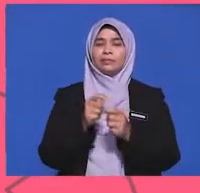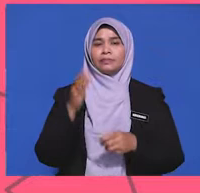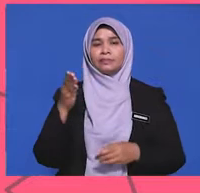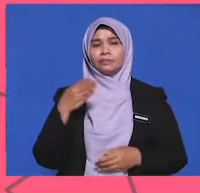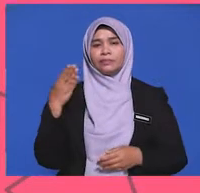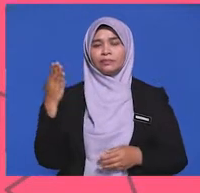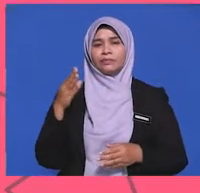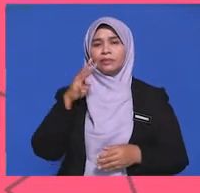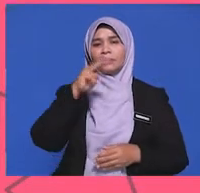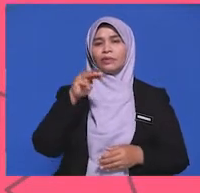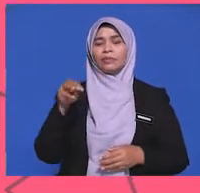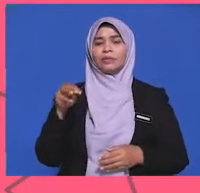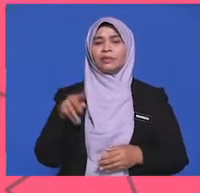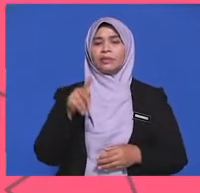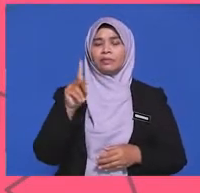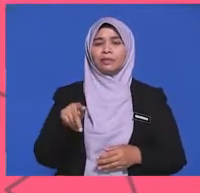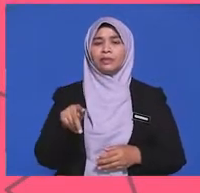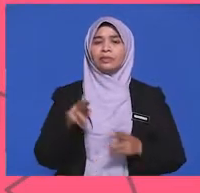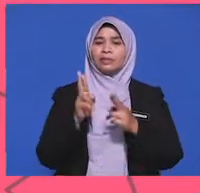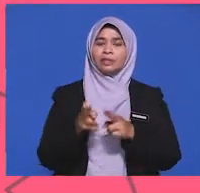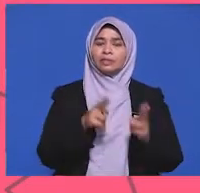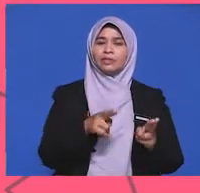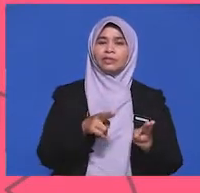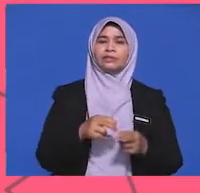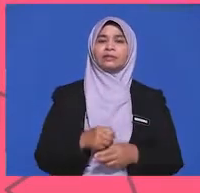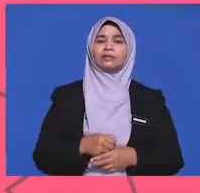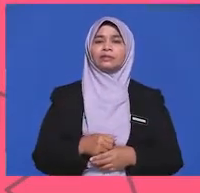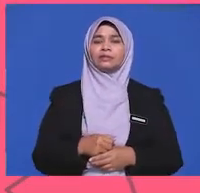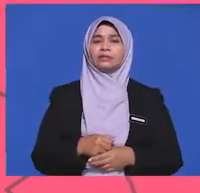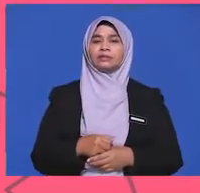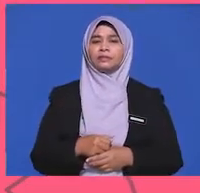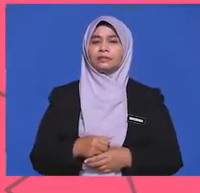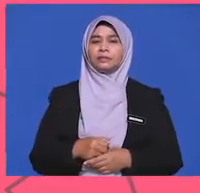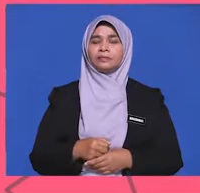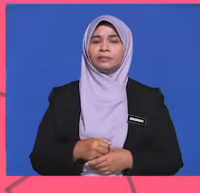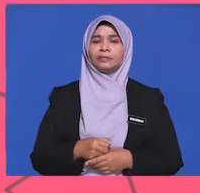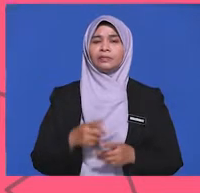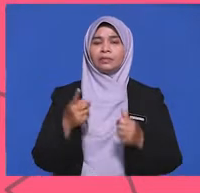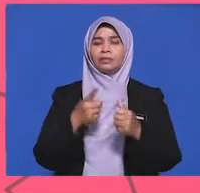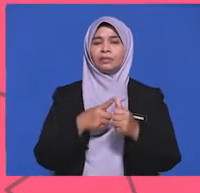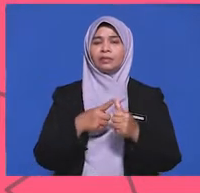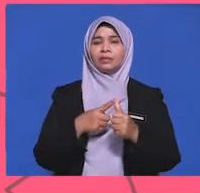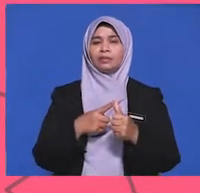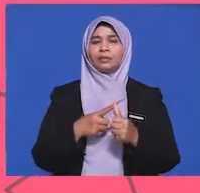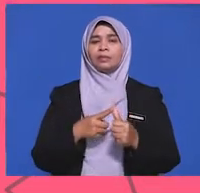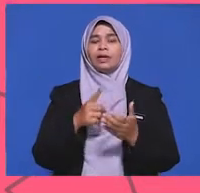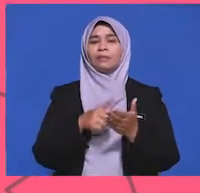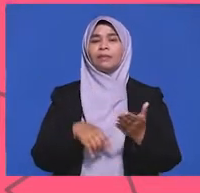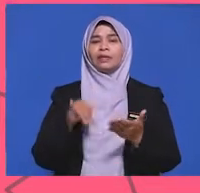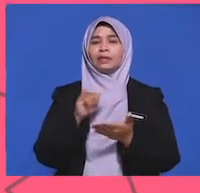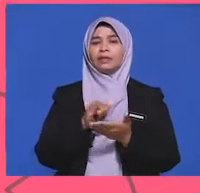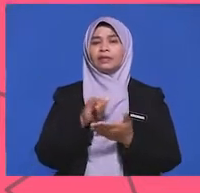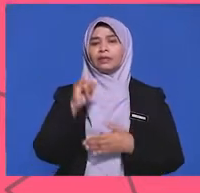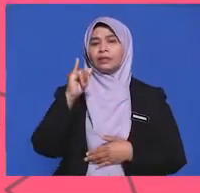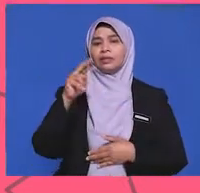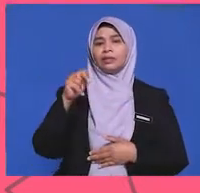biasa, murid-murid perlu merancang terlebih dahulu. Pertama, apa